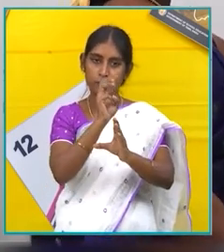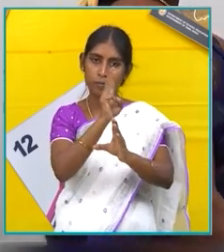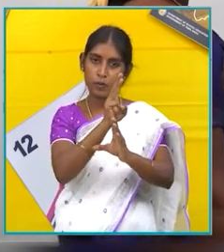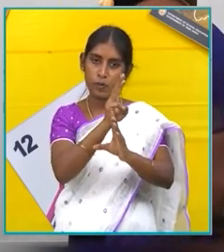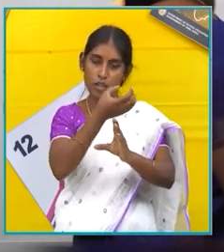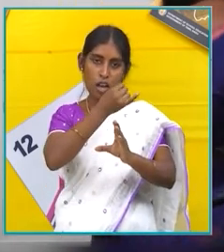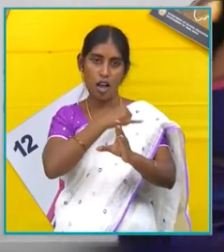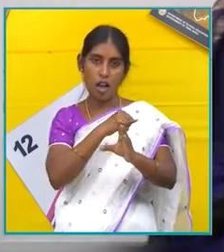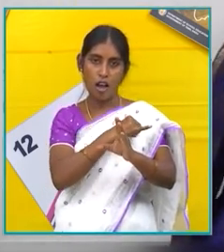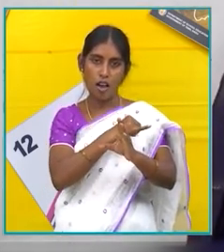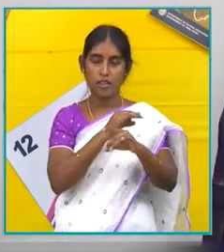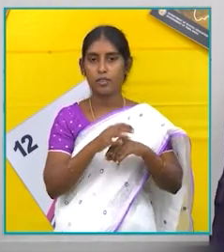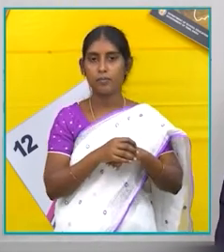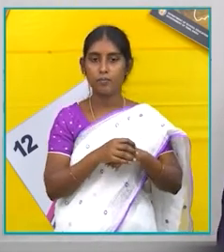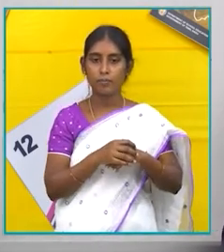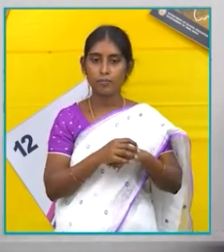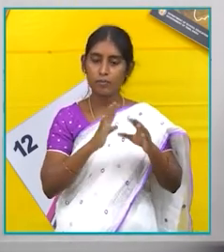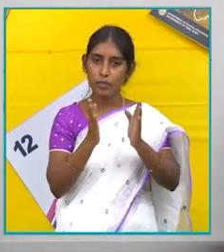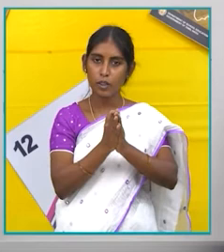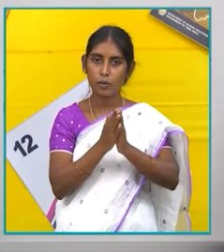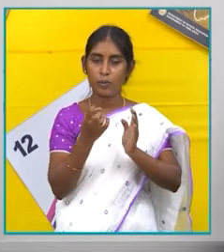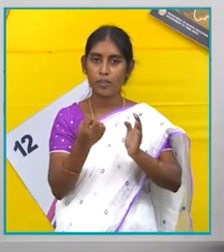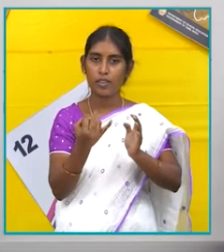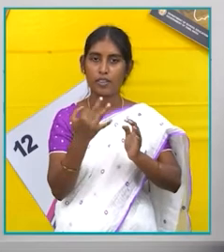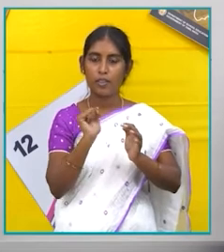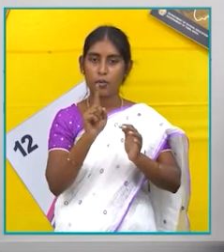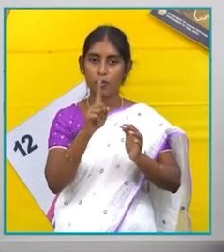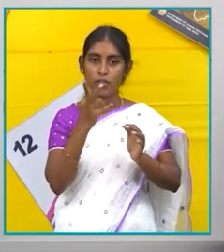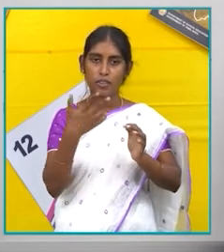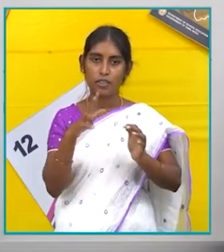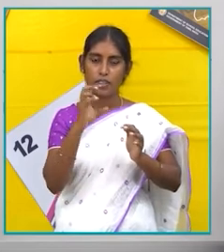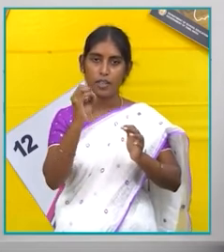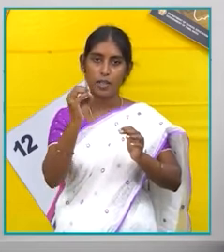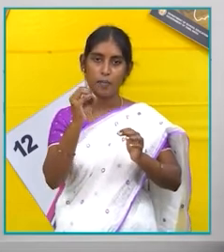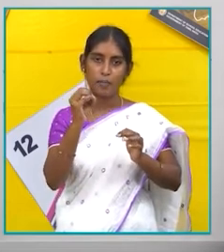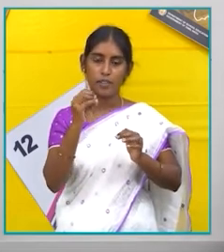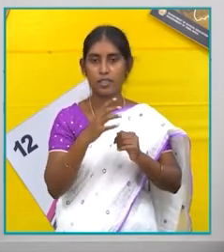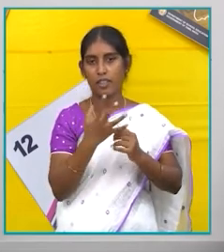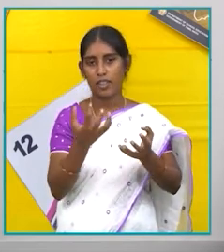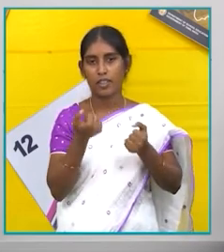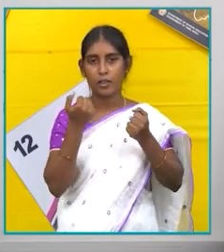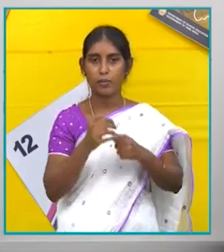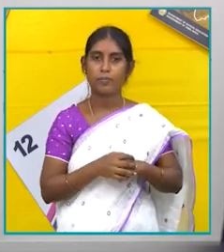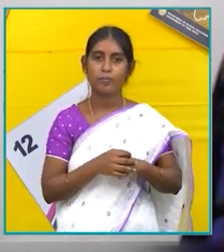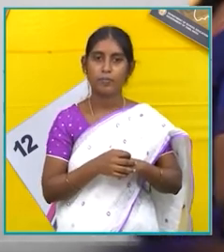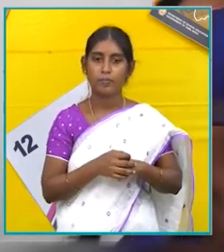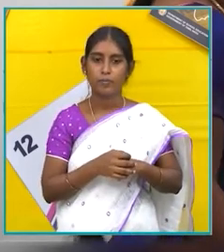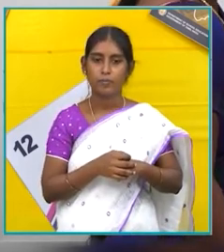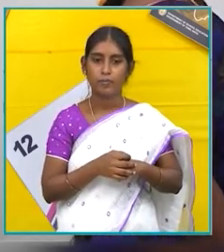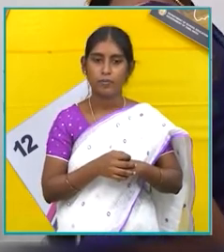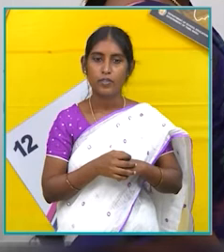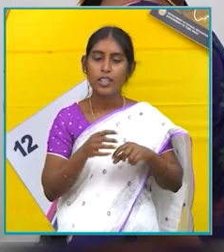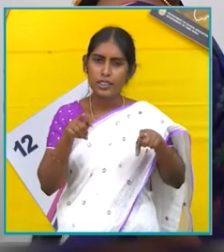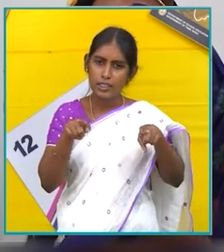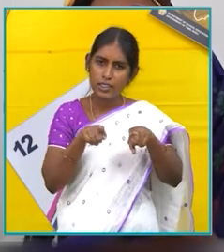ஸோ அந்த 3 6 அதை கூட்டினாலும் நமக்கு என்ன கிடைக்கும்? 180 டிகிரி கிடைக்கும்.